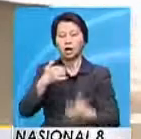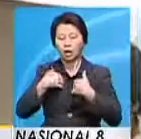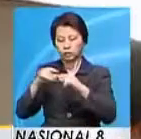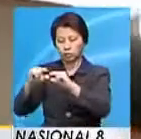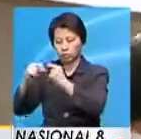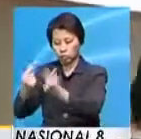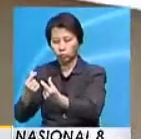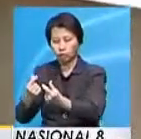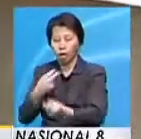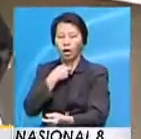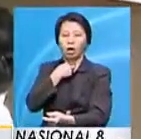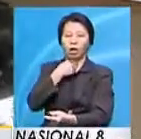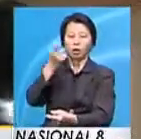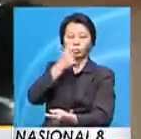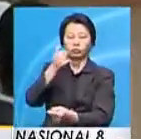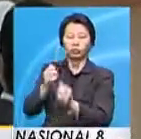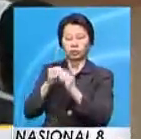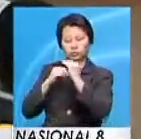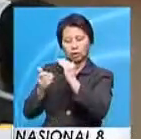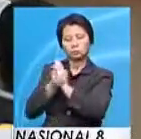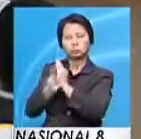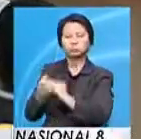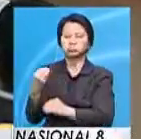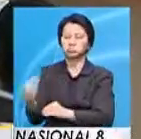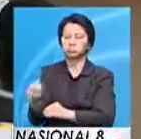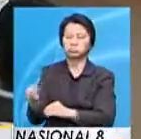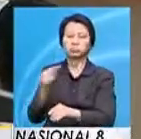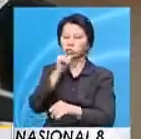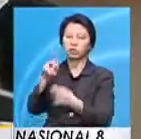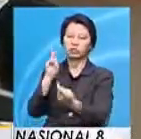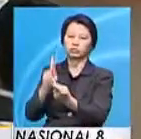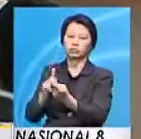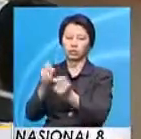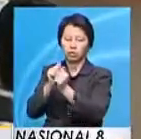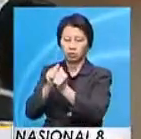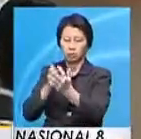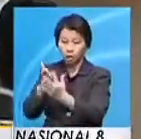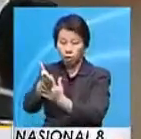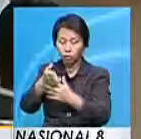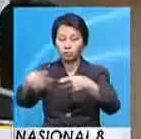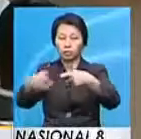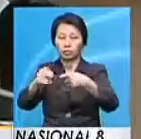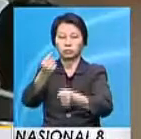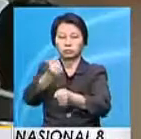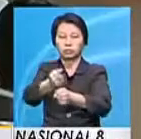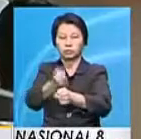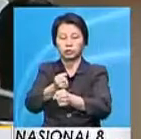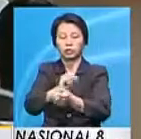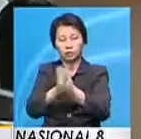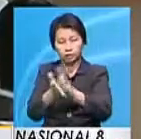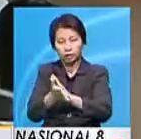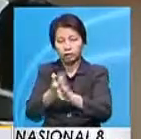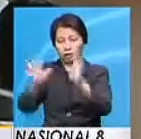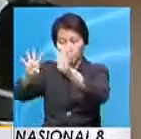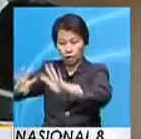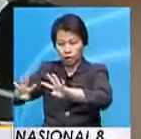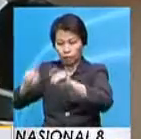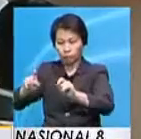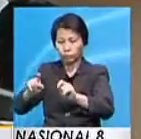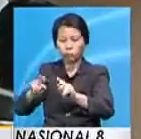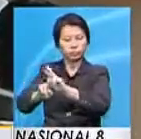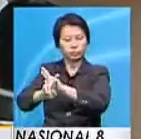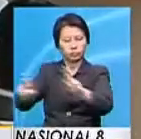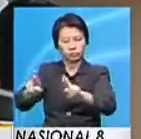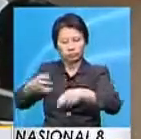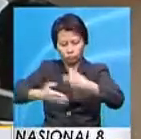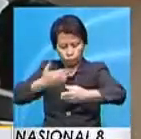golongan yang terjejas kerana tahap kepakaran yang rendah tidak lagi relevan kepada akses pasaran kerja. Justru katanya ASEAN perlu lebih bersedia